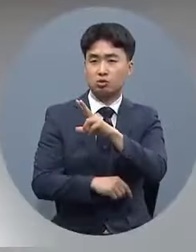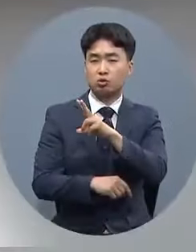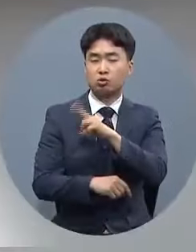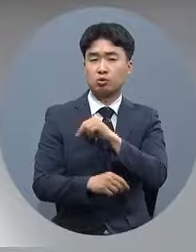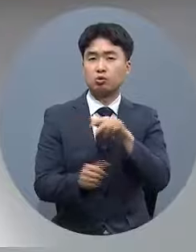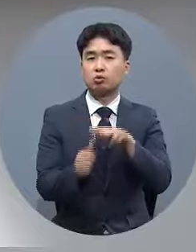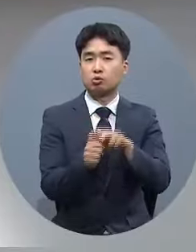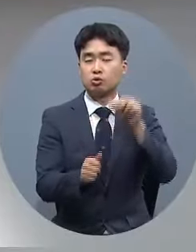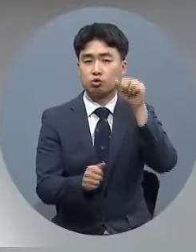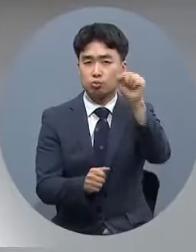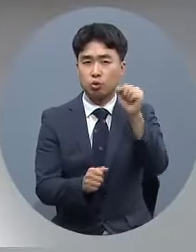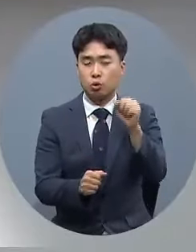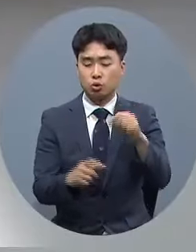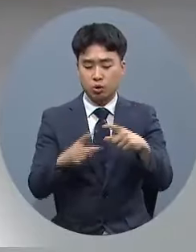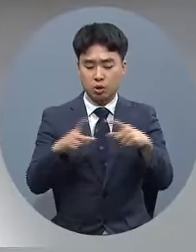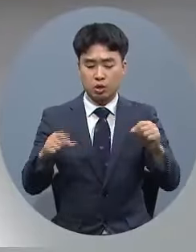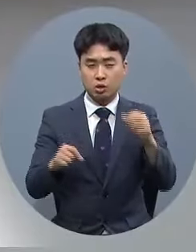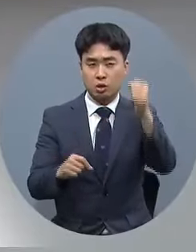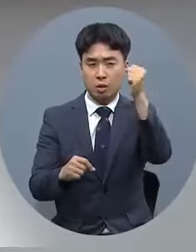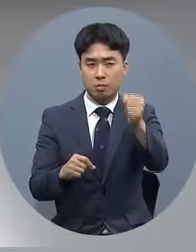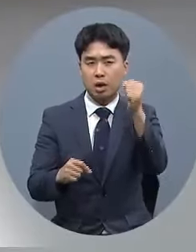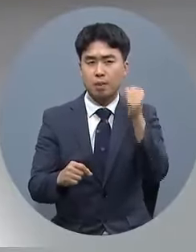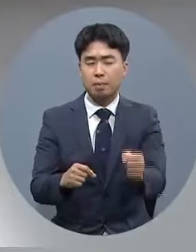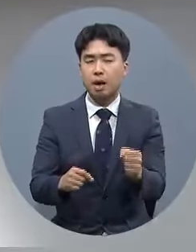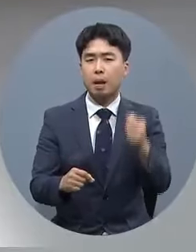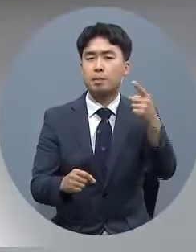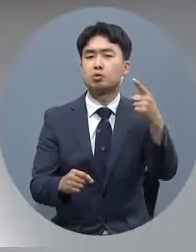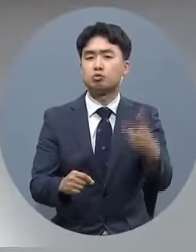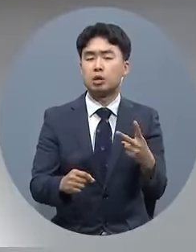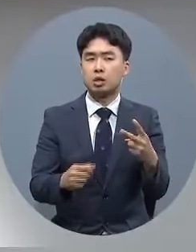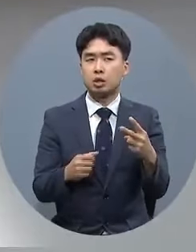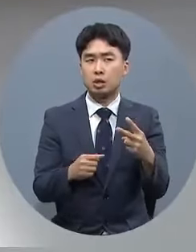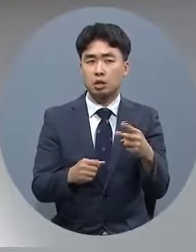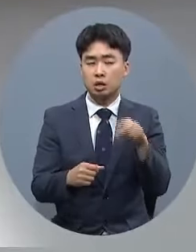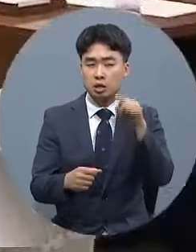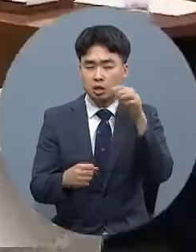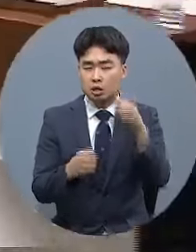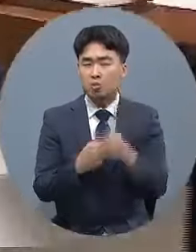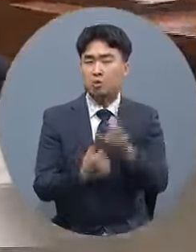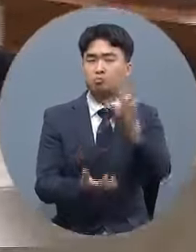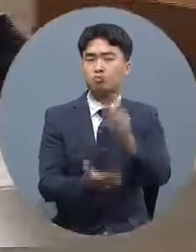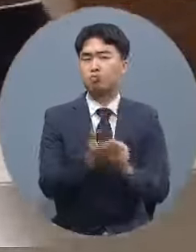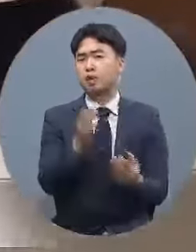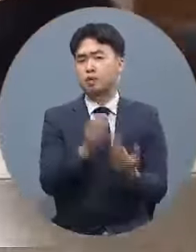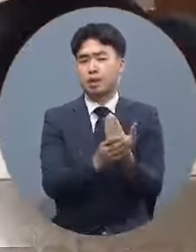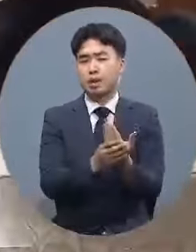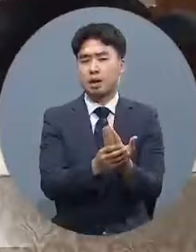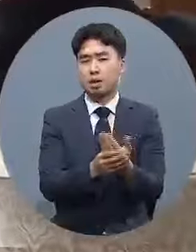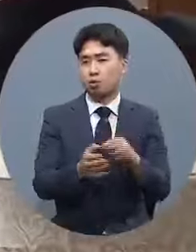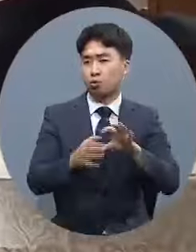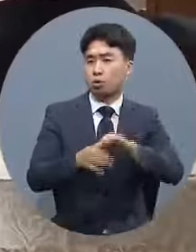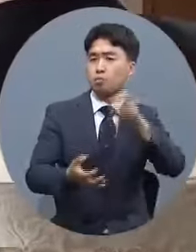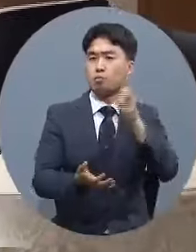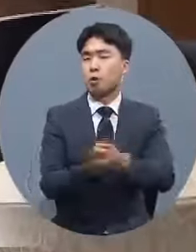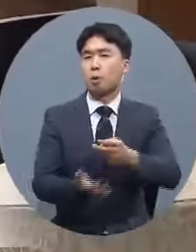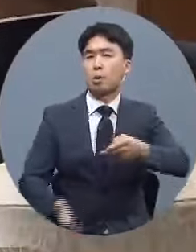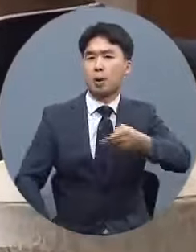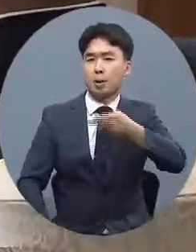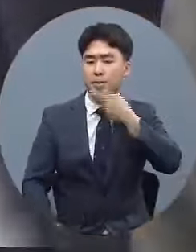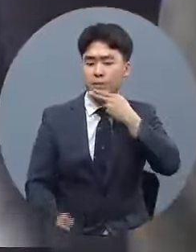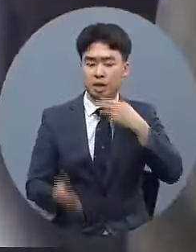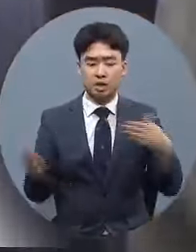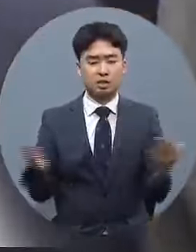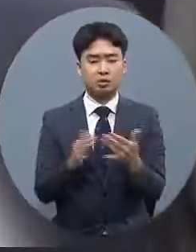도장이 두 번 찍혔는데 이 표의 처리 방안을 두고 논란이 생긴 겁니다. 결국 관련 규정이 없다며